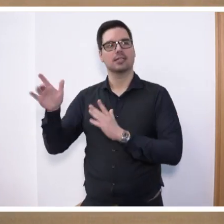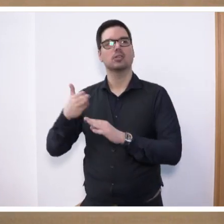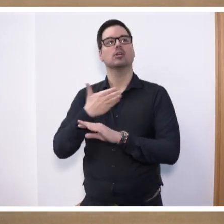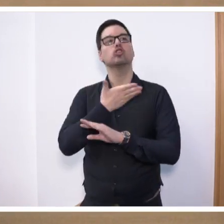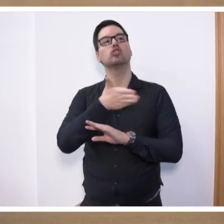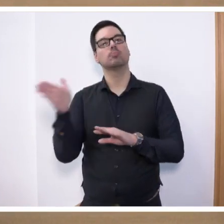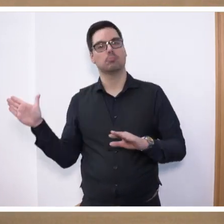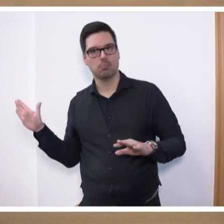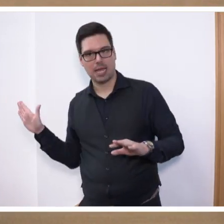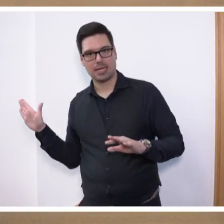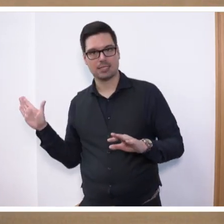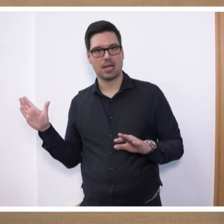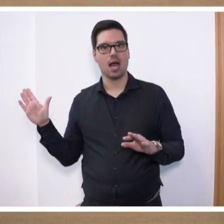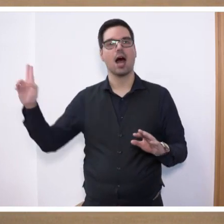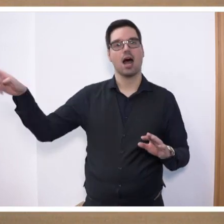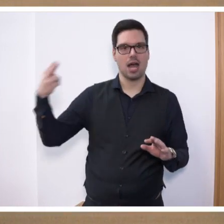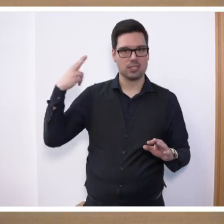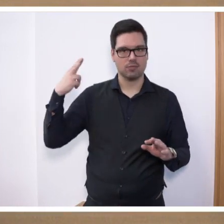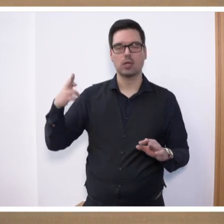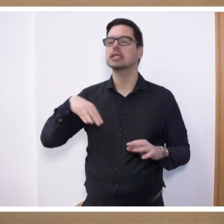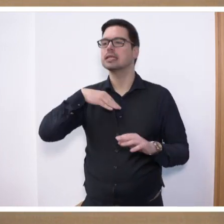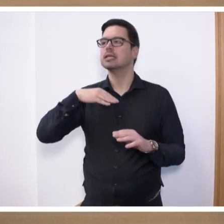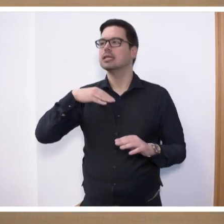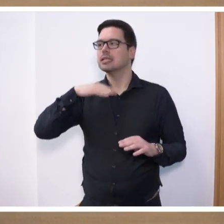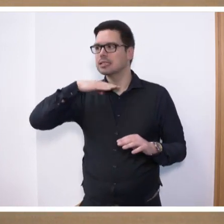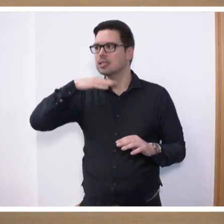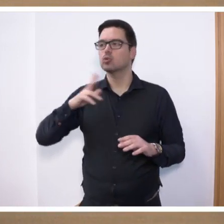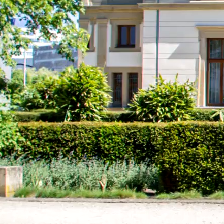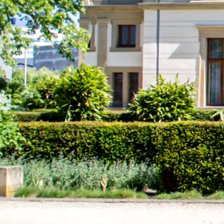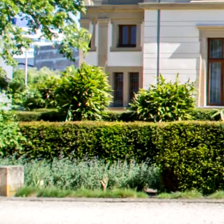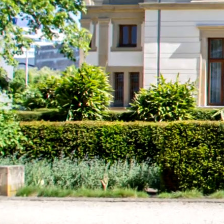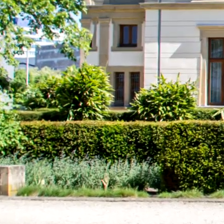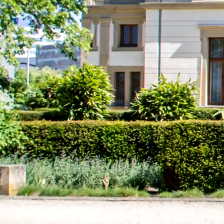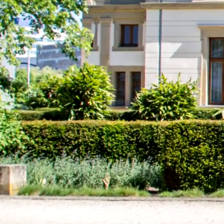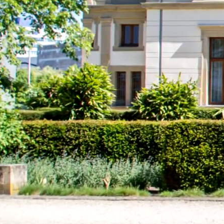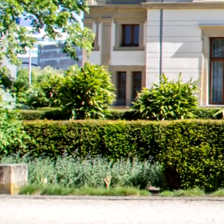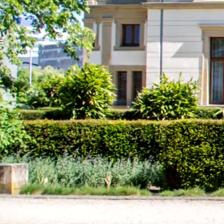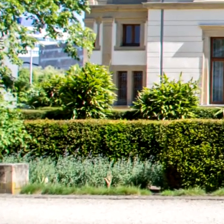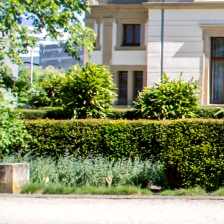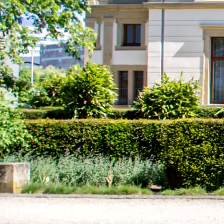nachher in seiner Rede diese Antwort geben. Das genügt mir und ich warte dann darauf. Herzlichen Dank.